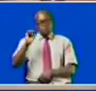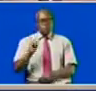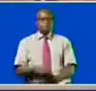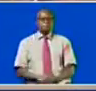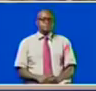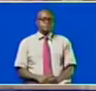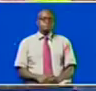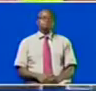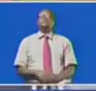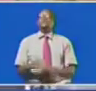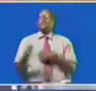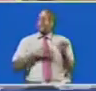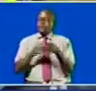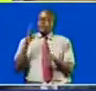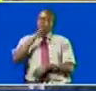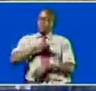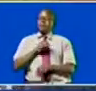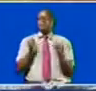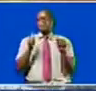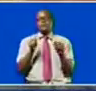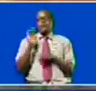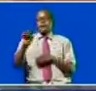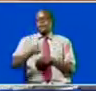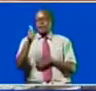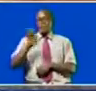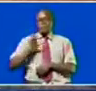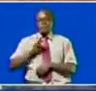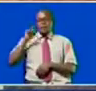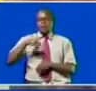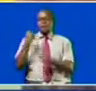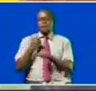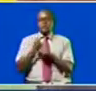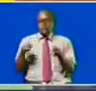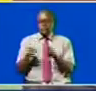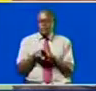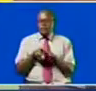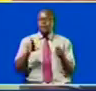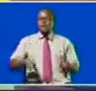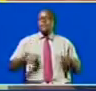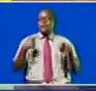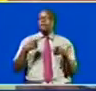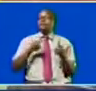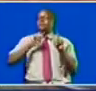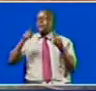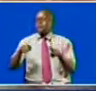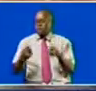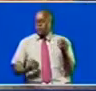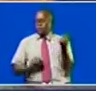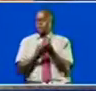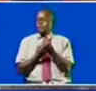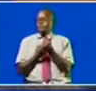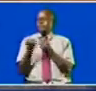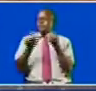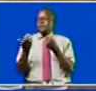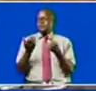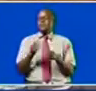Anasema anajivunia kipato chake huku akiwa rai wanawake wengine wasikate tamaa maishani, ila wajitose kwenye ulingo wa biashara